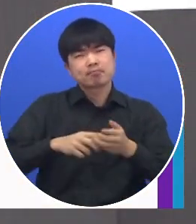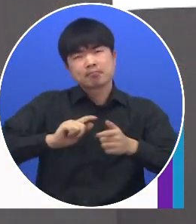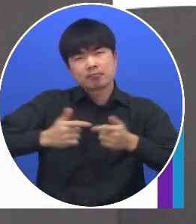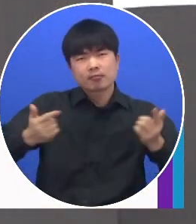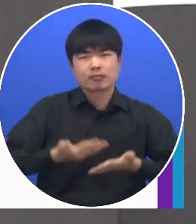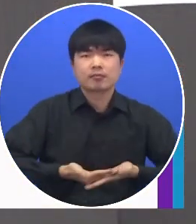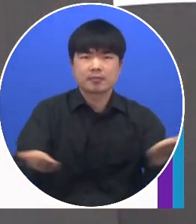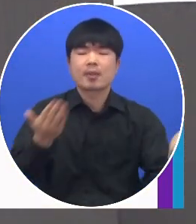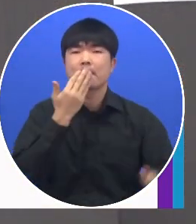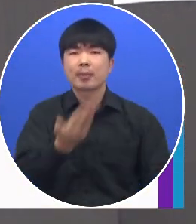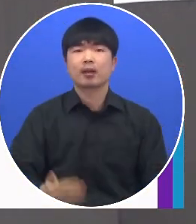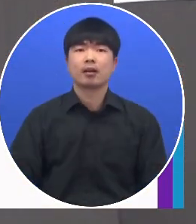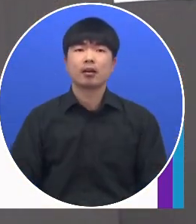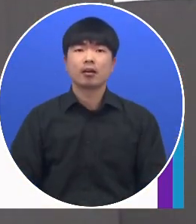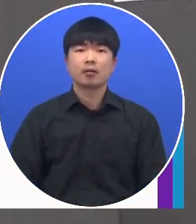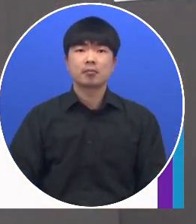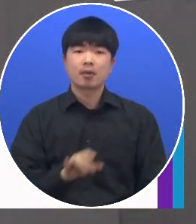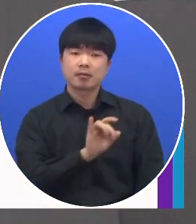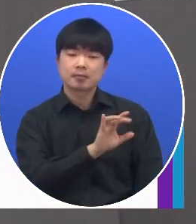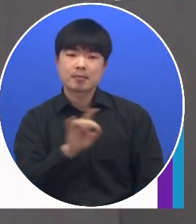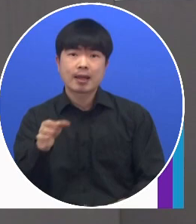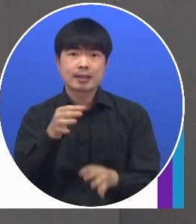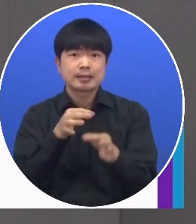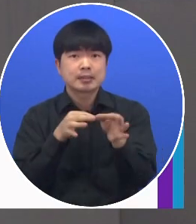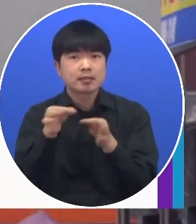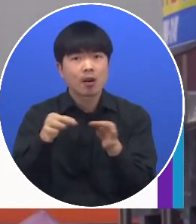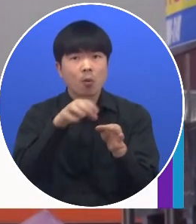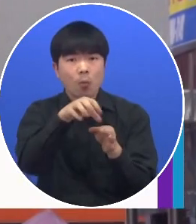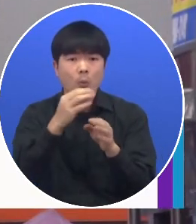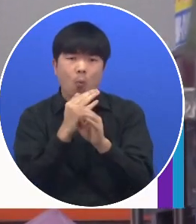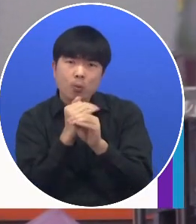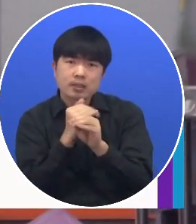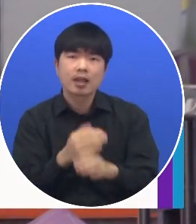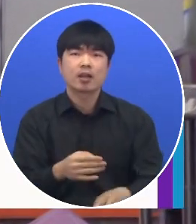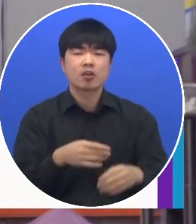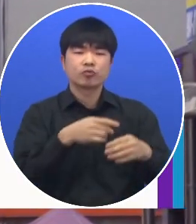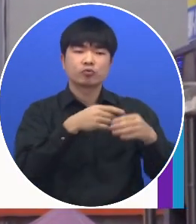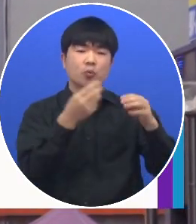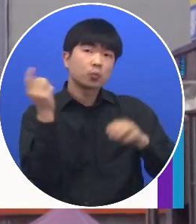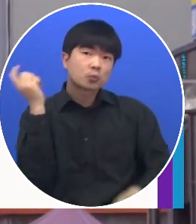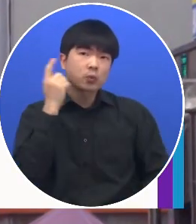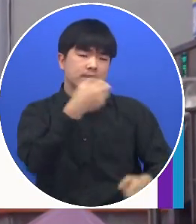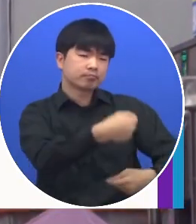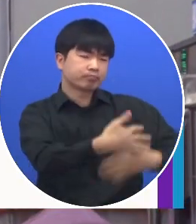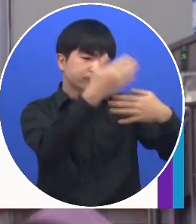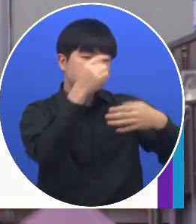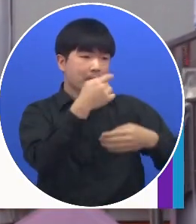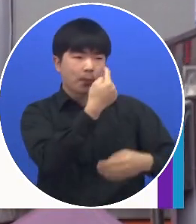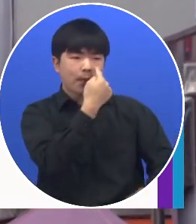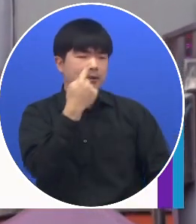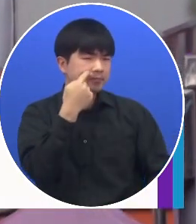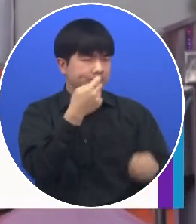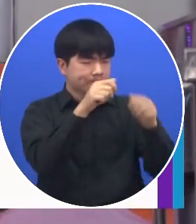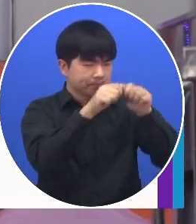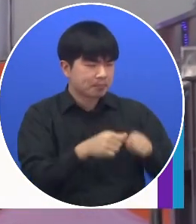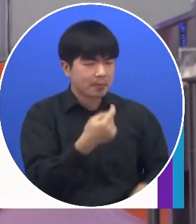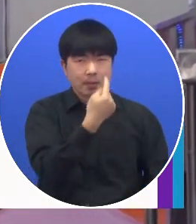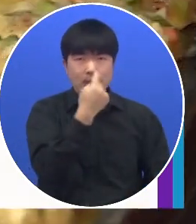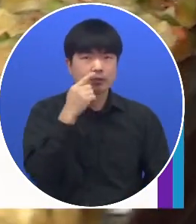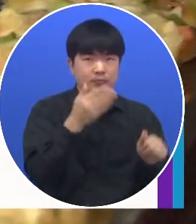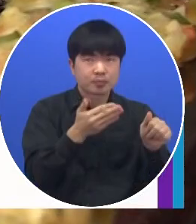상품권을 증정해 드리는데요 각각 시장별 일정은 중랑소식 1월호에서 꼼꼼하게 확인해 보시길